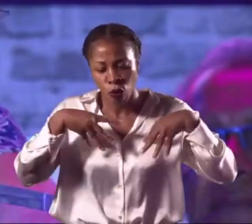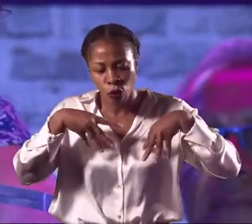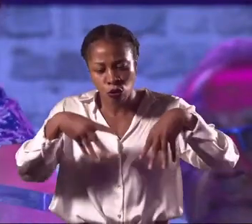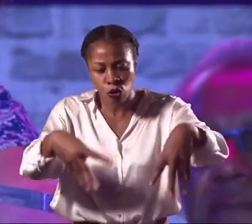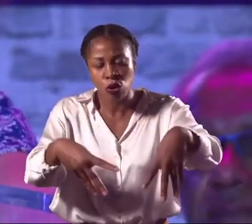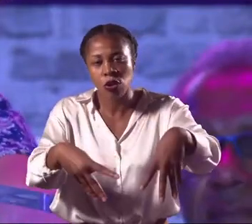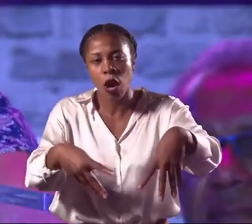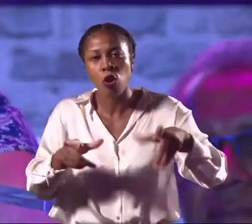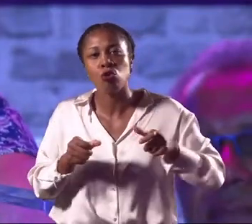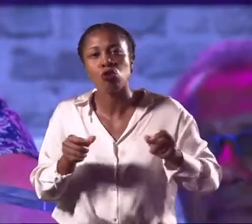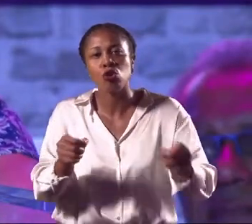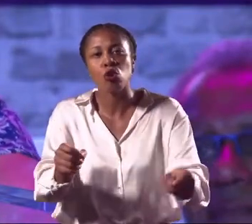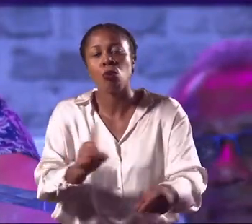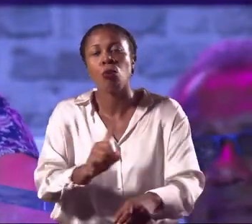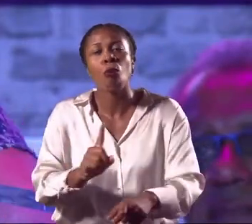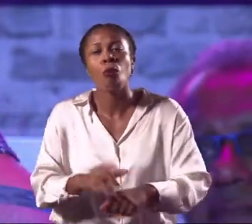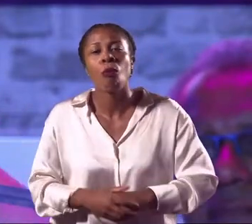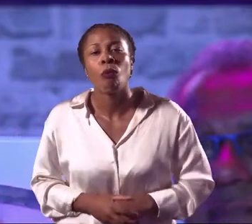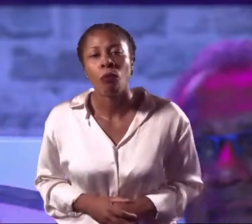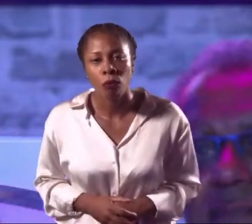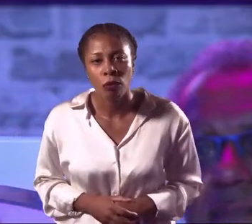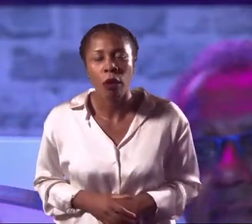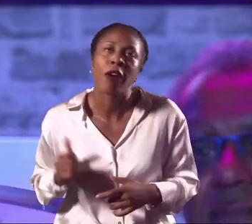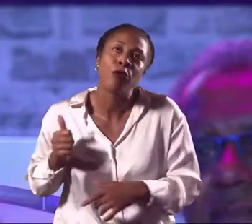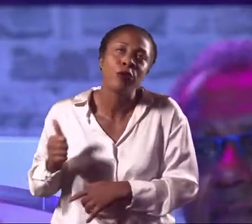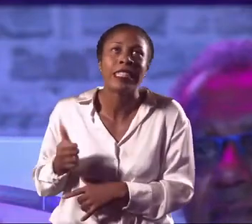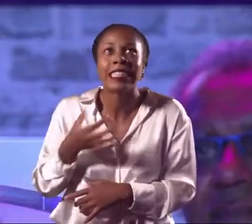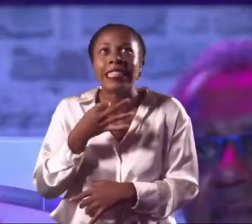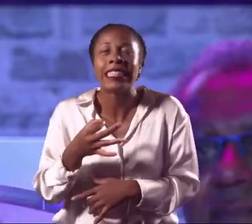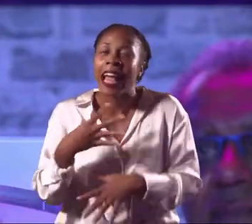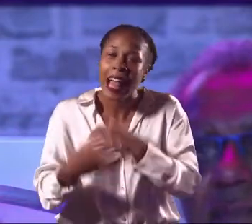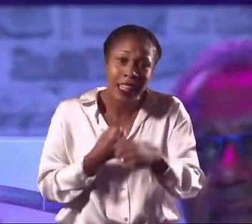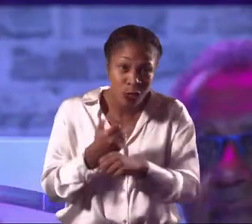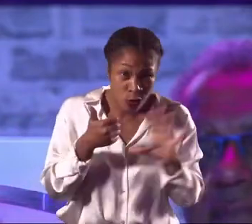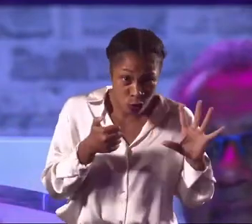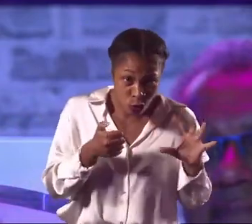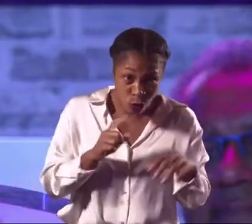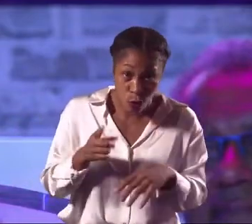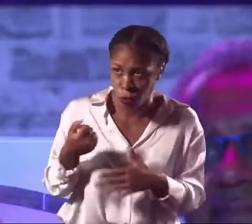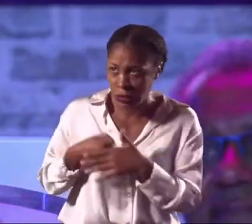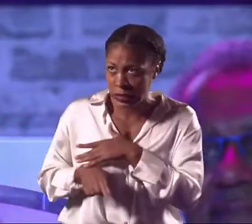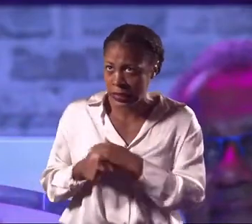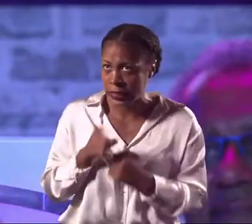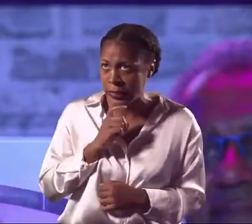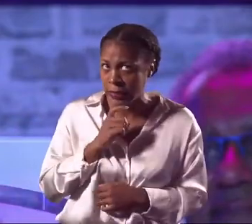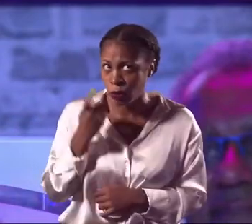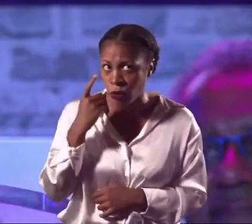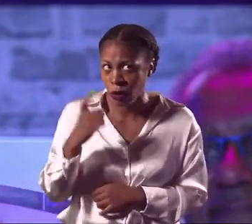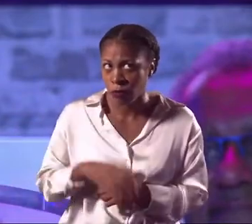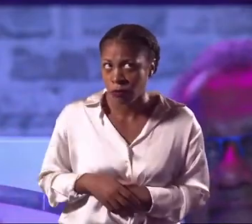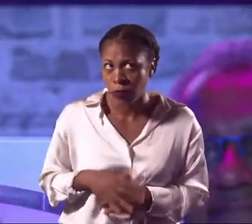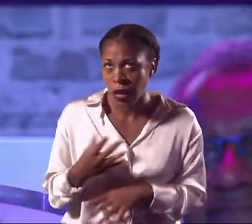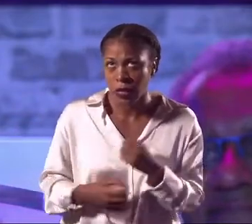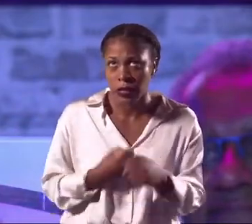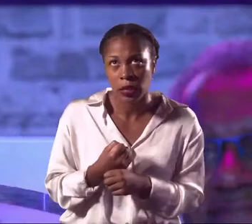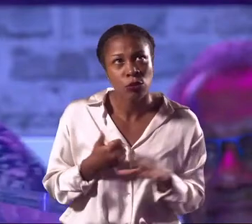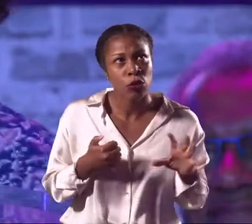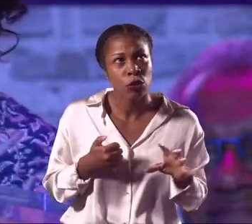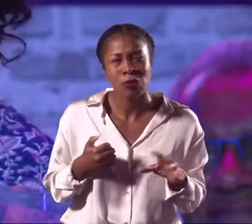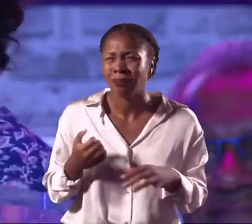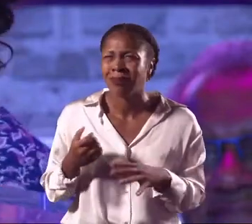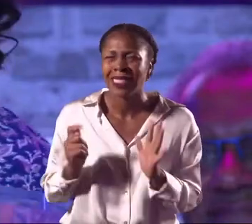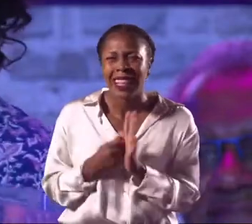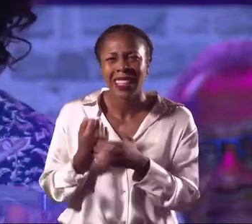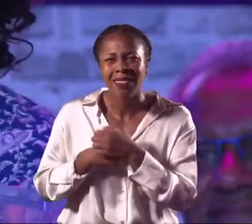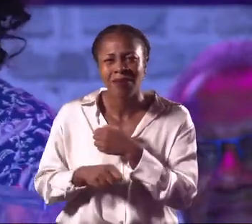n'est pas cancérigène. » Et ça, il ne l'a pas dit dans les années 60. Il n'était même pas né d'ailleurs, maintenant que je réalise, dans les années 60. Je ne sais plus en quelle année est